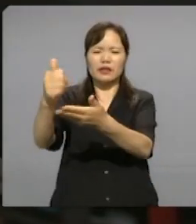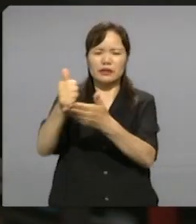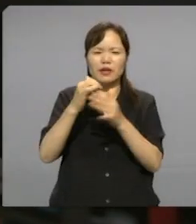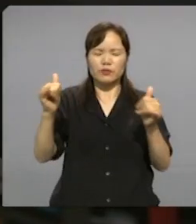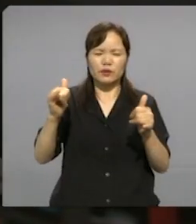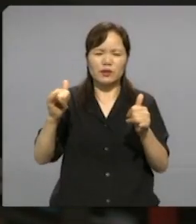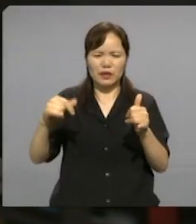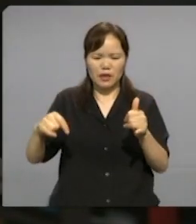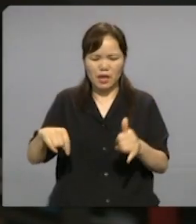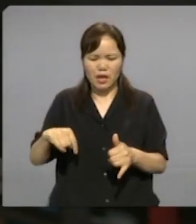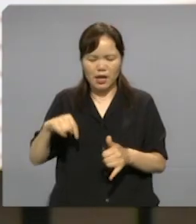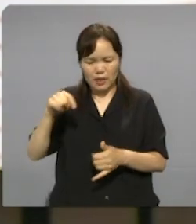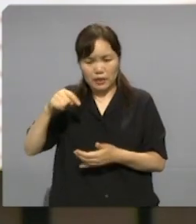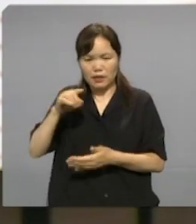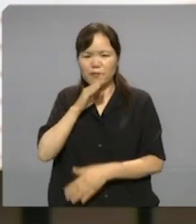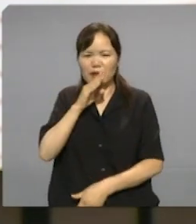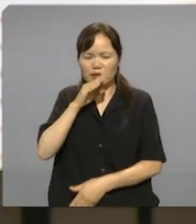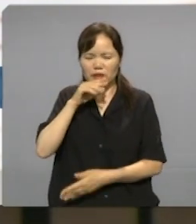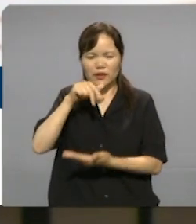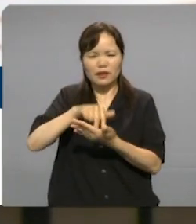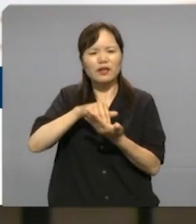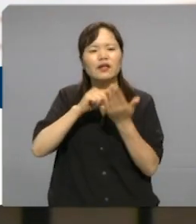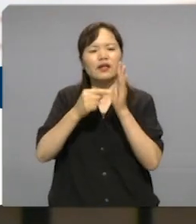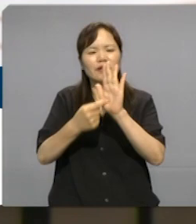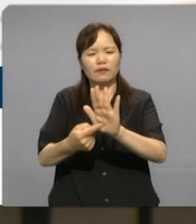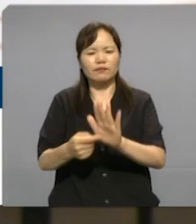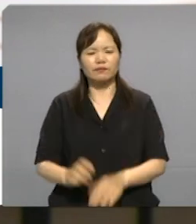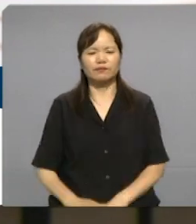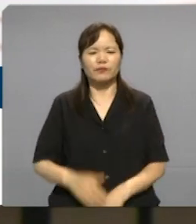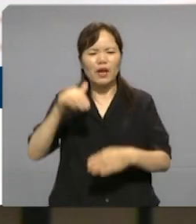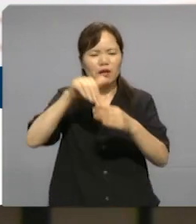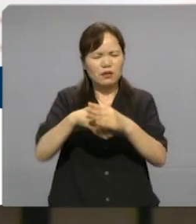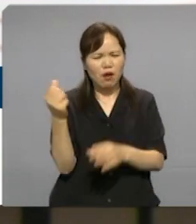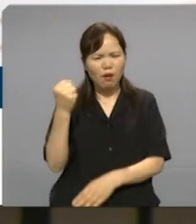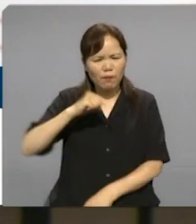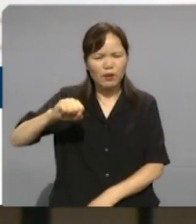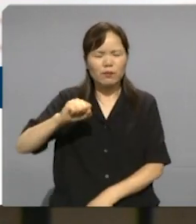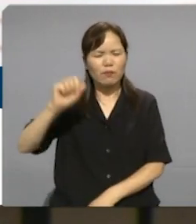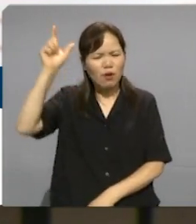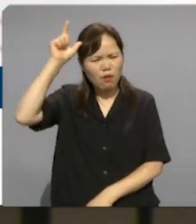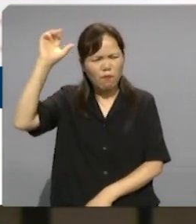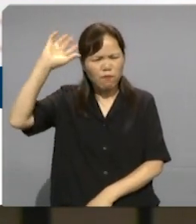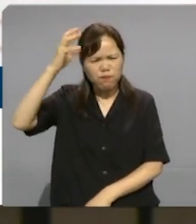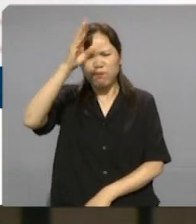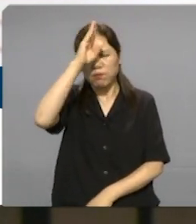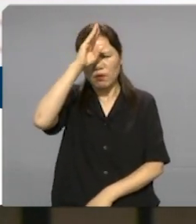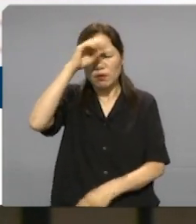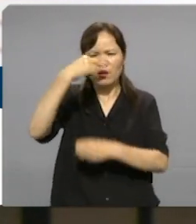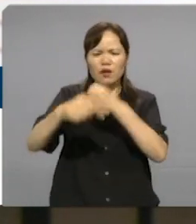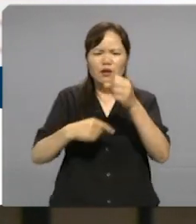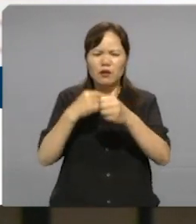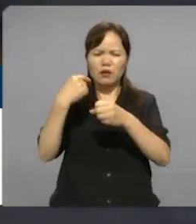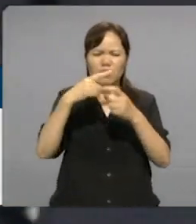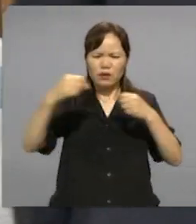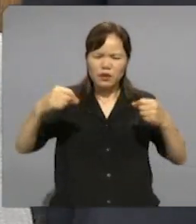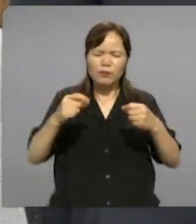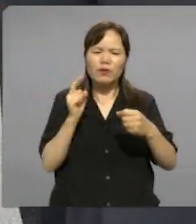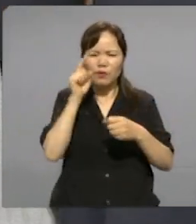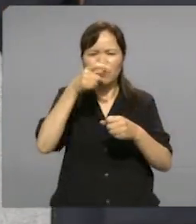주장을 뒷받침하기도 했습니다. 선거 불복, 이게 광우병과 후쿠시마에 흐르는 가장 강력한 정치적 동기라고